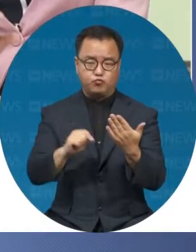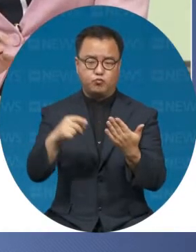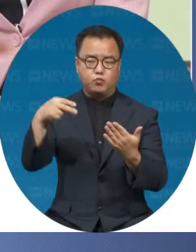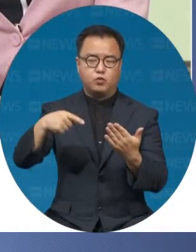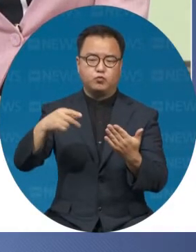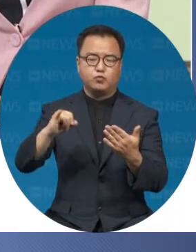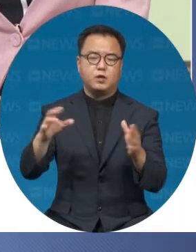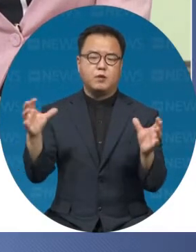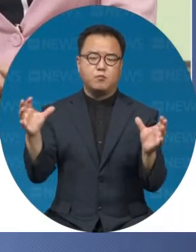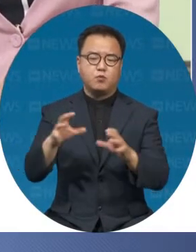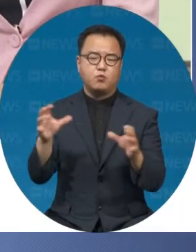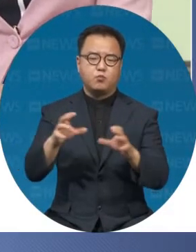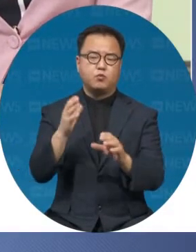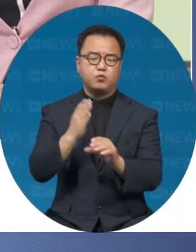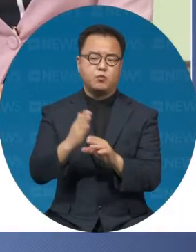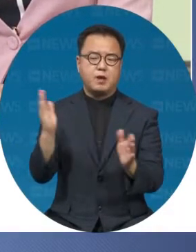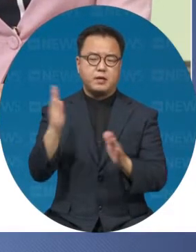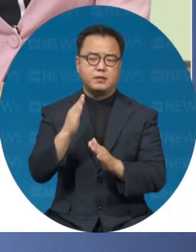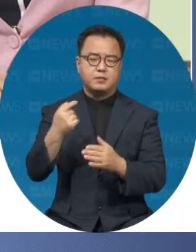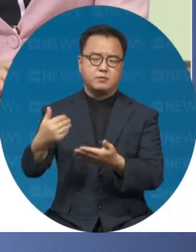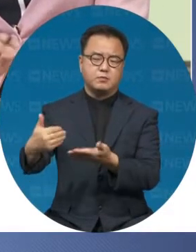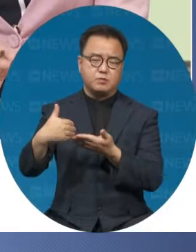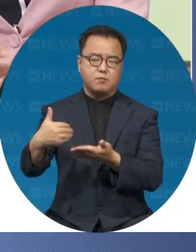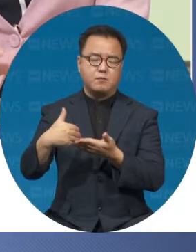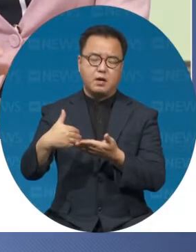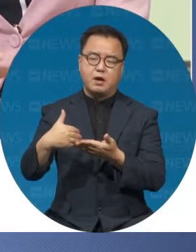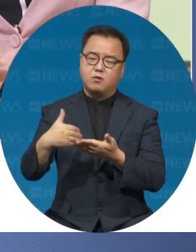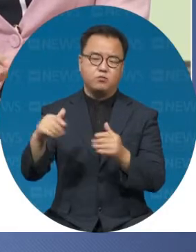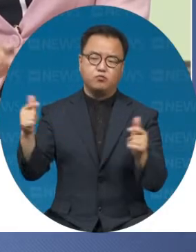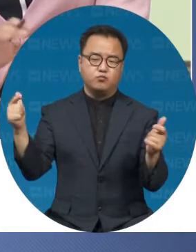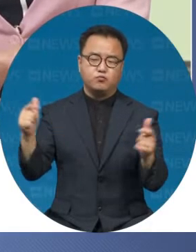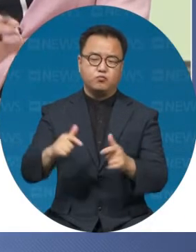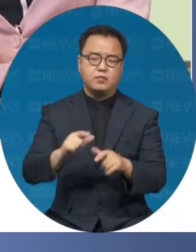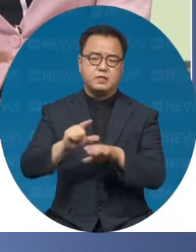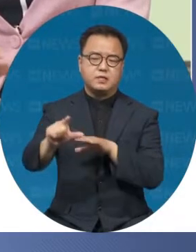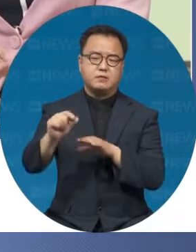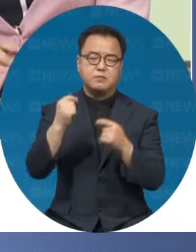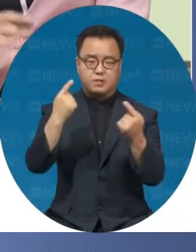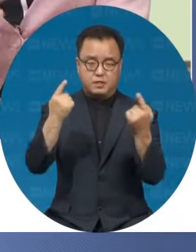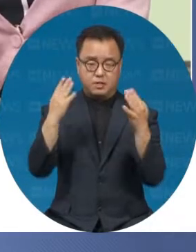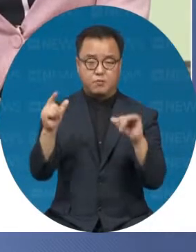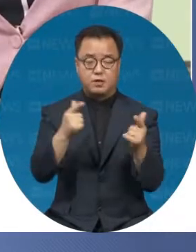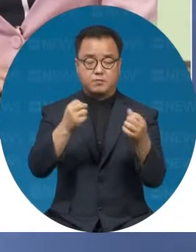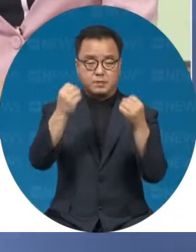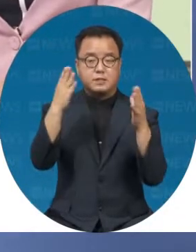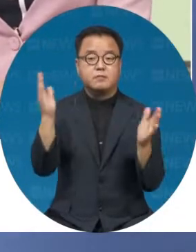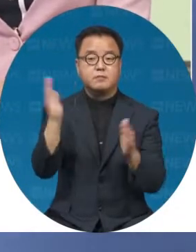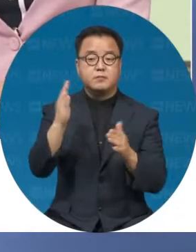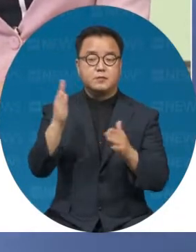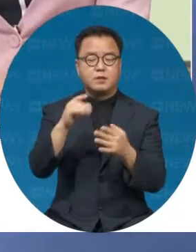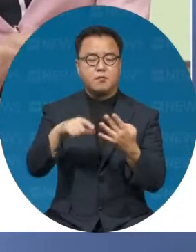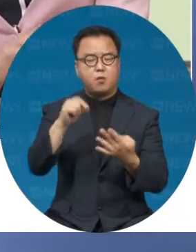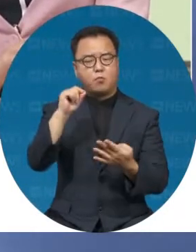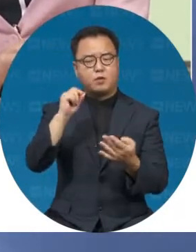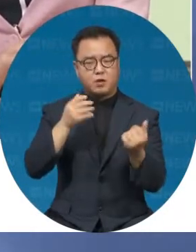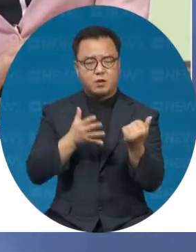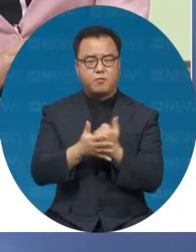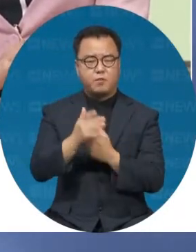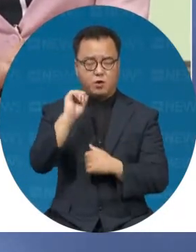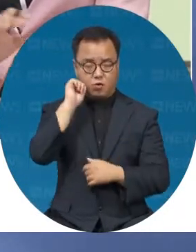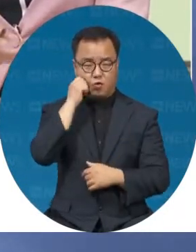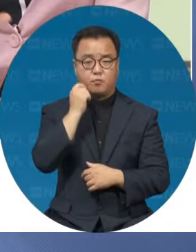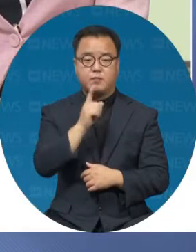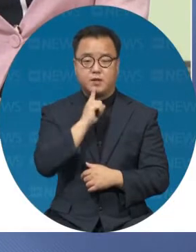학생 대 지원에도 영향을 미칠 거고요 특히 이제 지방 대학들은 신입생 충언 에도 영향을 미친다는 겁니다 지방대